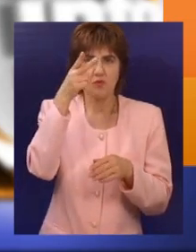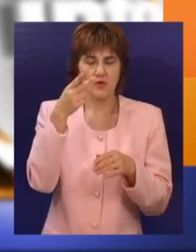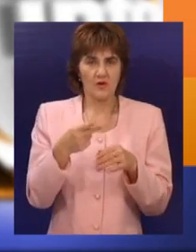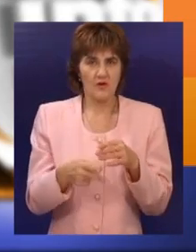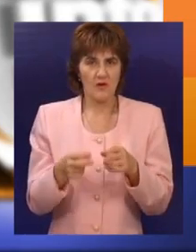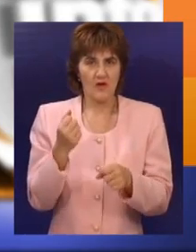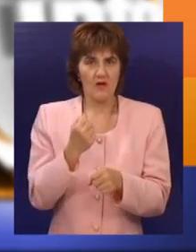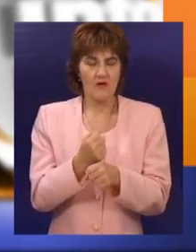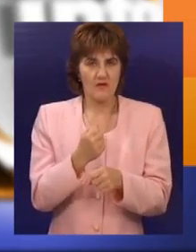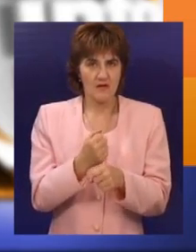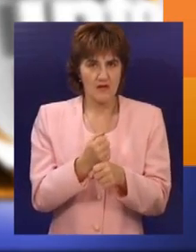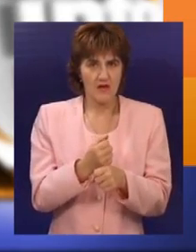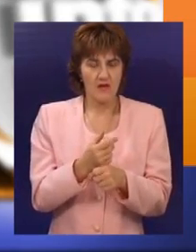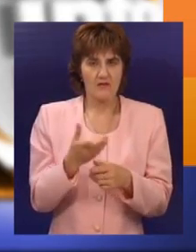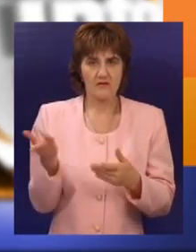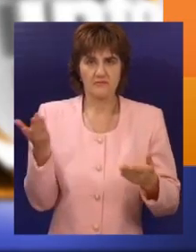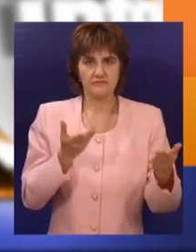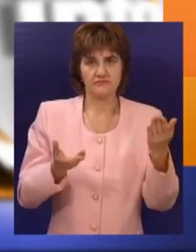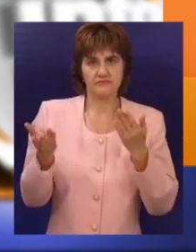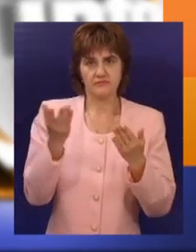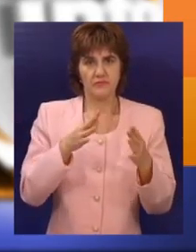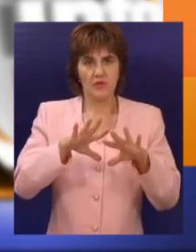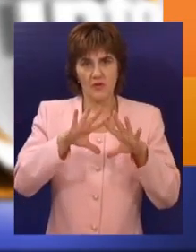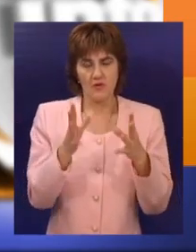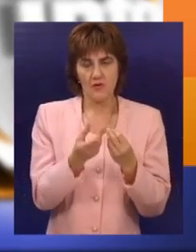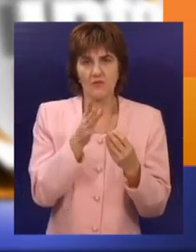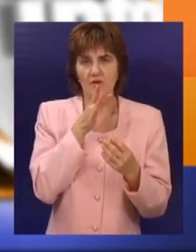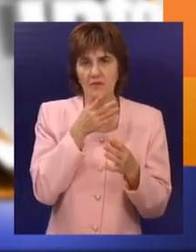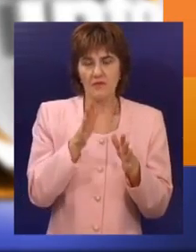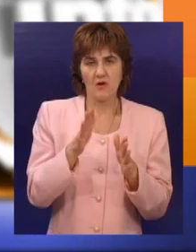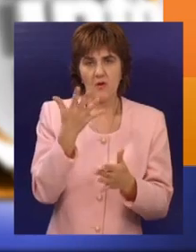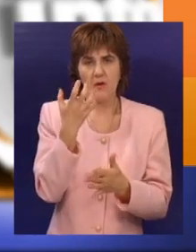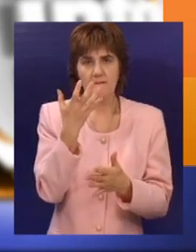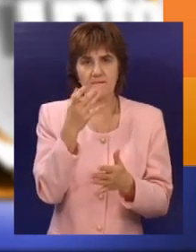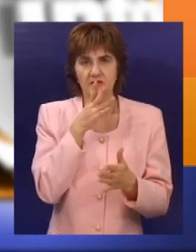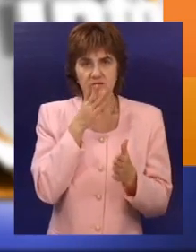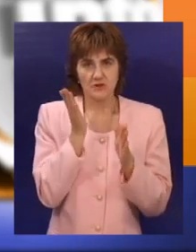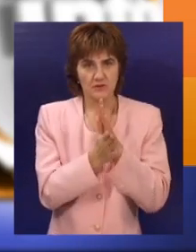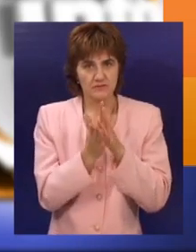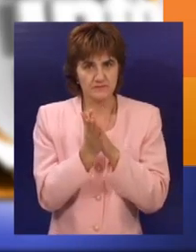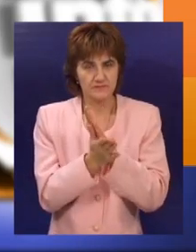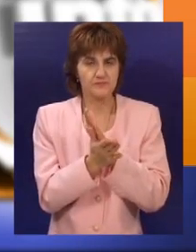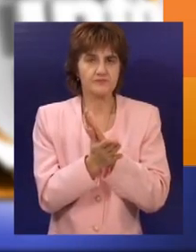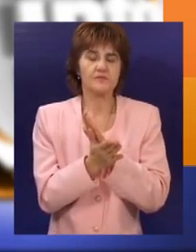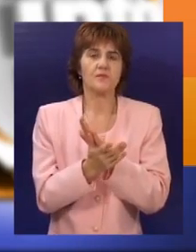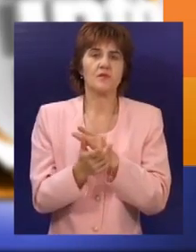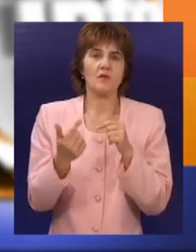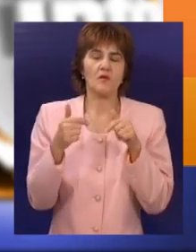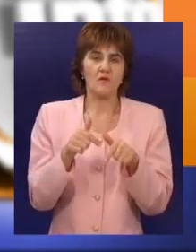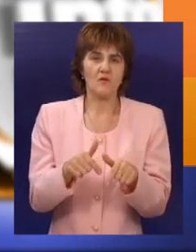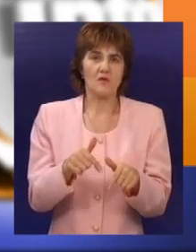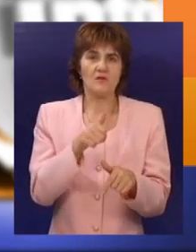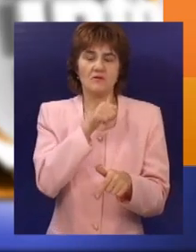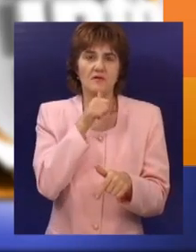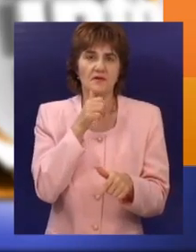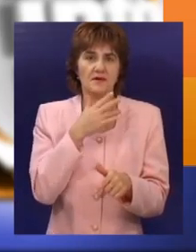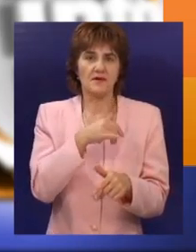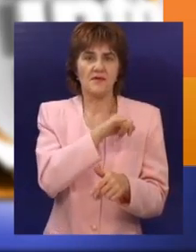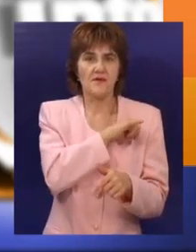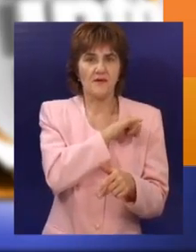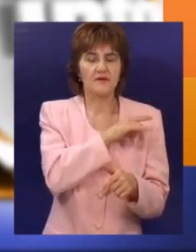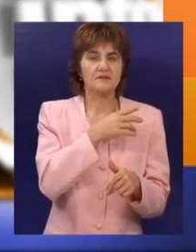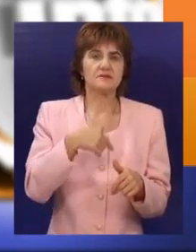radnog vremena, dakle svi nalozi, a stiglo ih je nešto preko 500, ja ne isključujem mogućnost da se okruzi sa teritorije